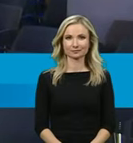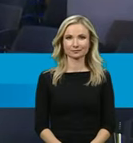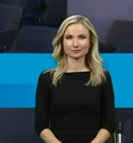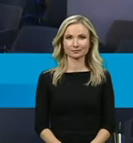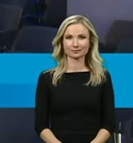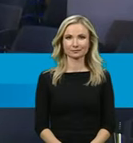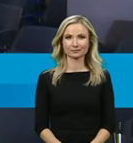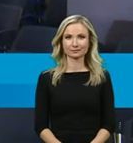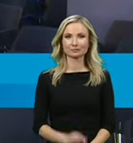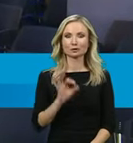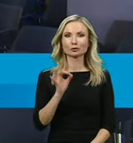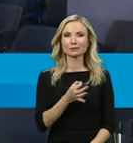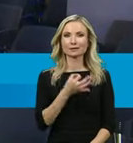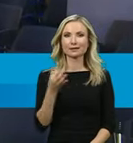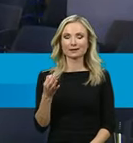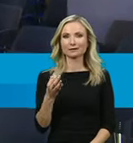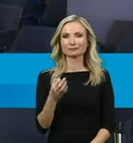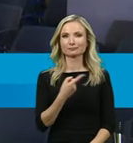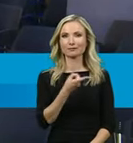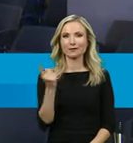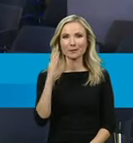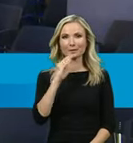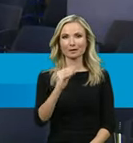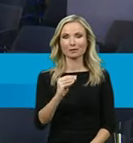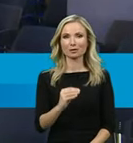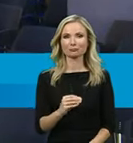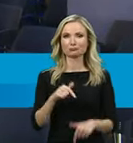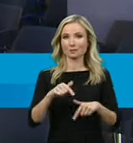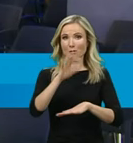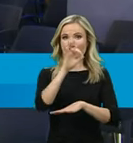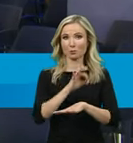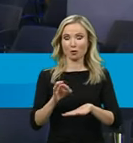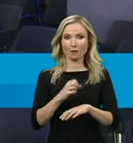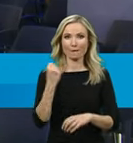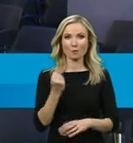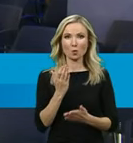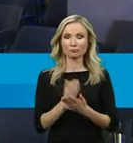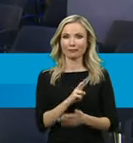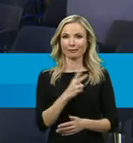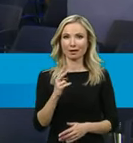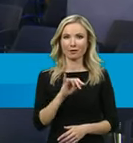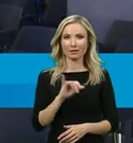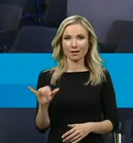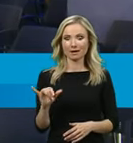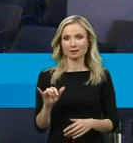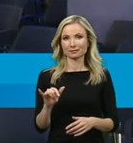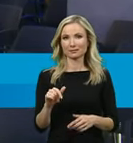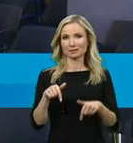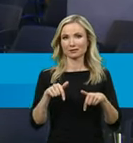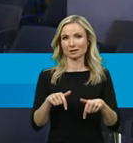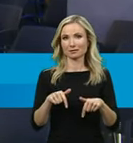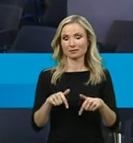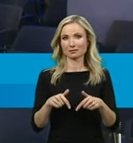Dobrý den vám i divákům. Jelikož tento projekt trvá již několik let a ta vlastní realizační fáze vstoupila už v podstatě